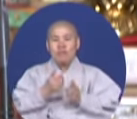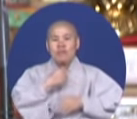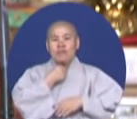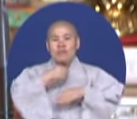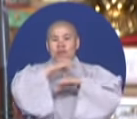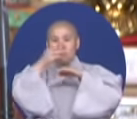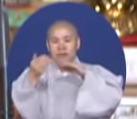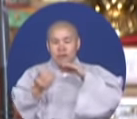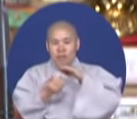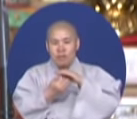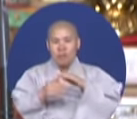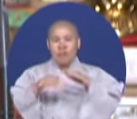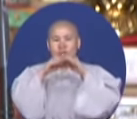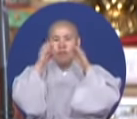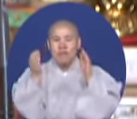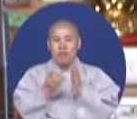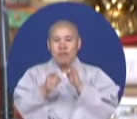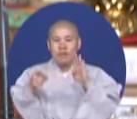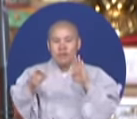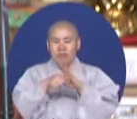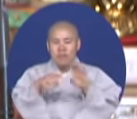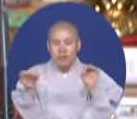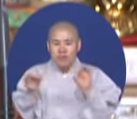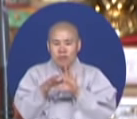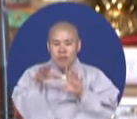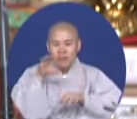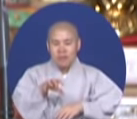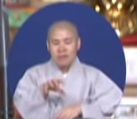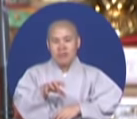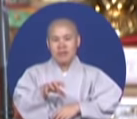다 이루고 모든 업장을 다 소멸하는 곳,